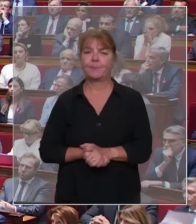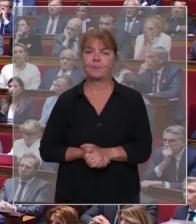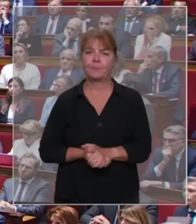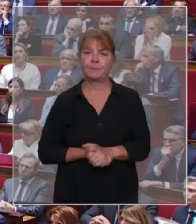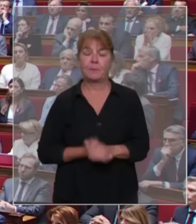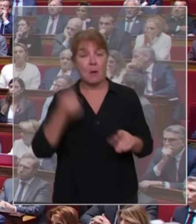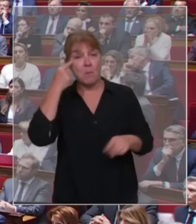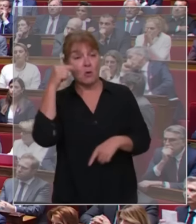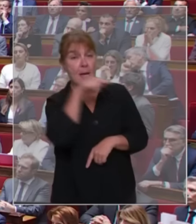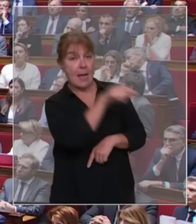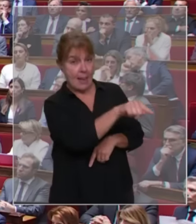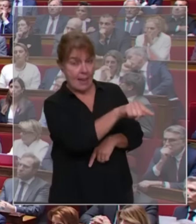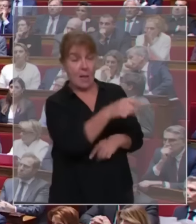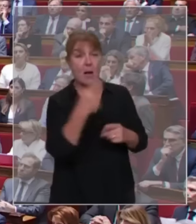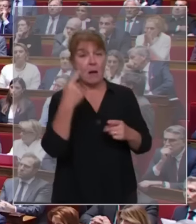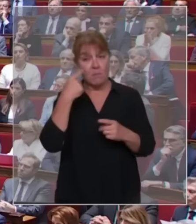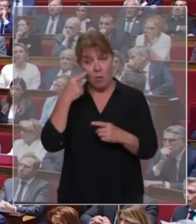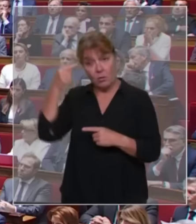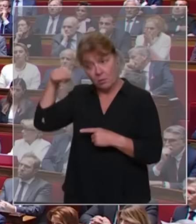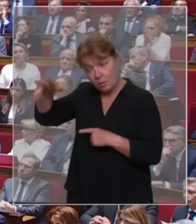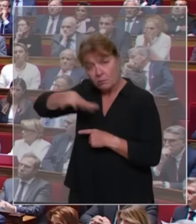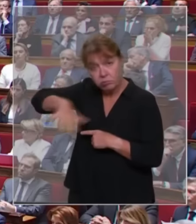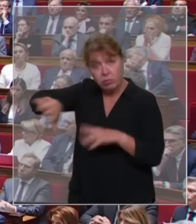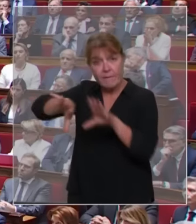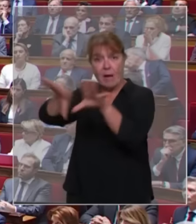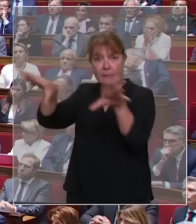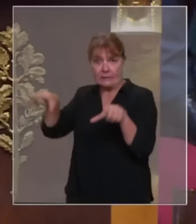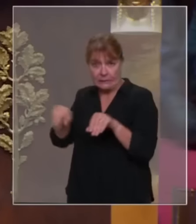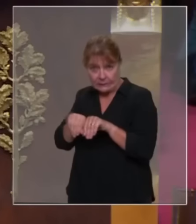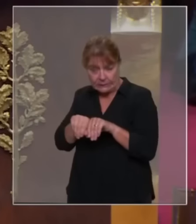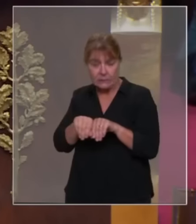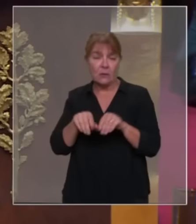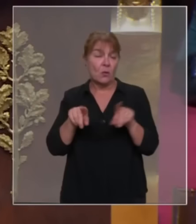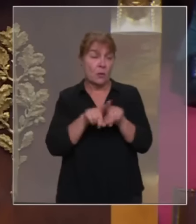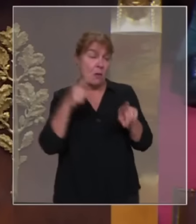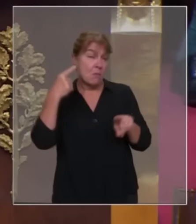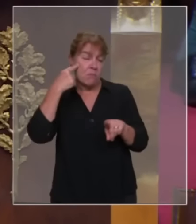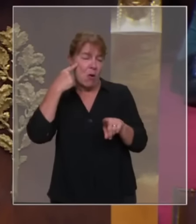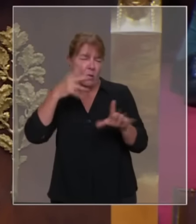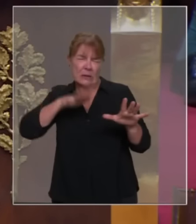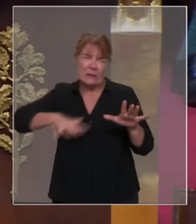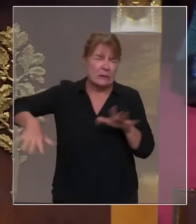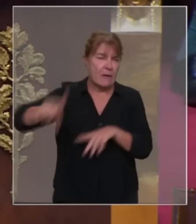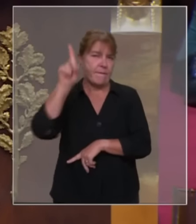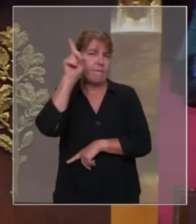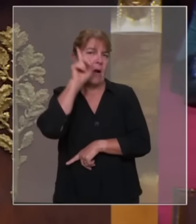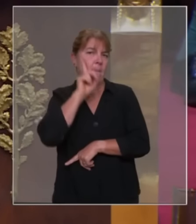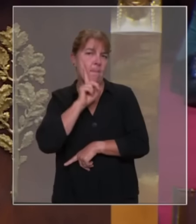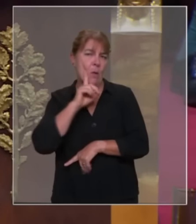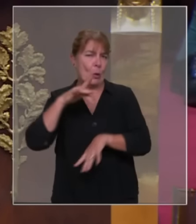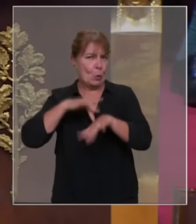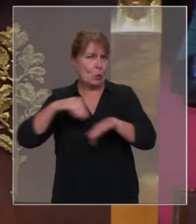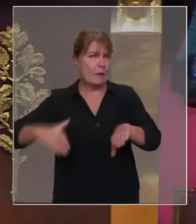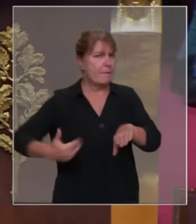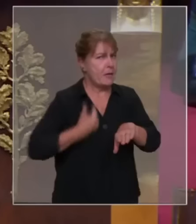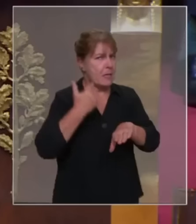Nous pensons à elle, nous pensons à sa famille et nous pensons, je pense, à toutes les femmes victimes de